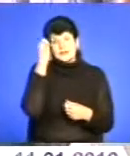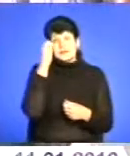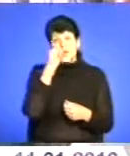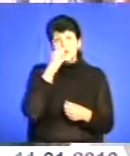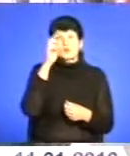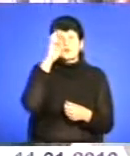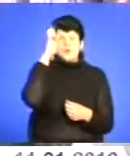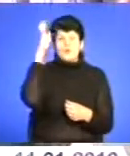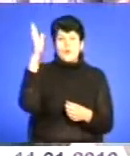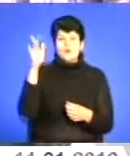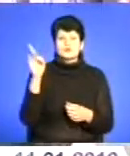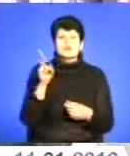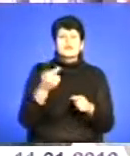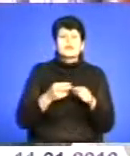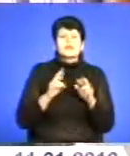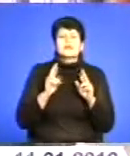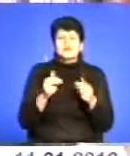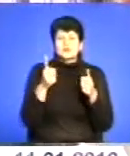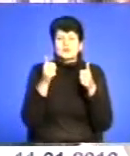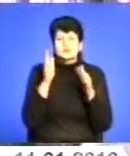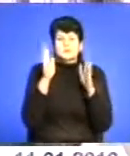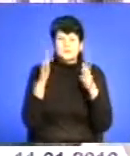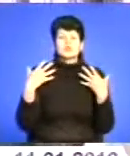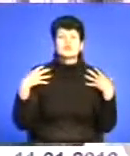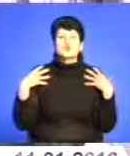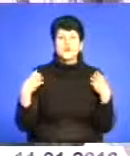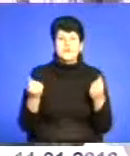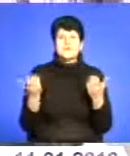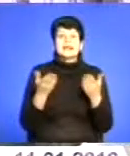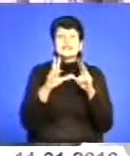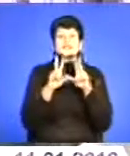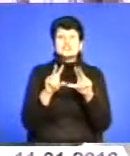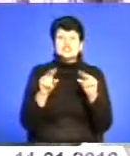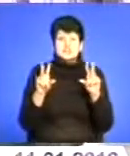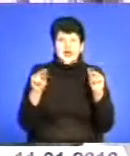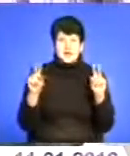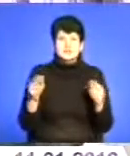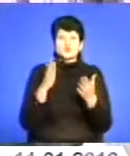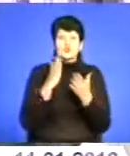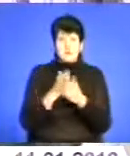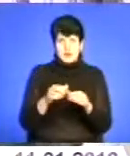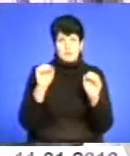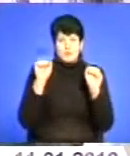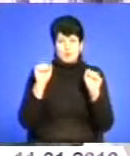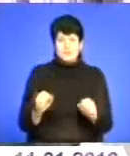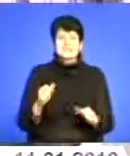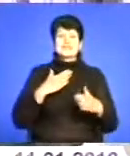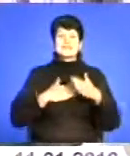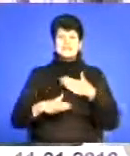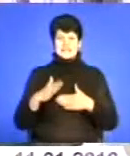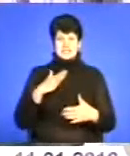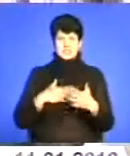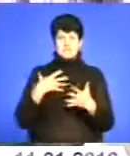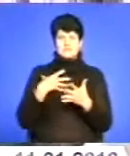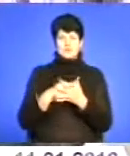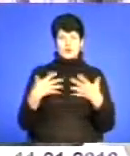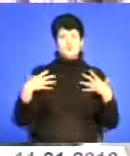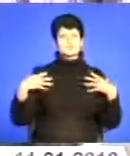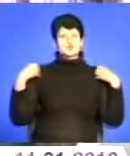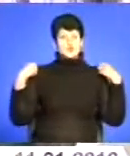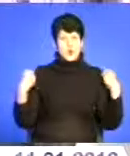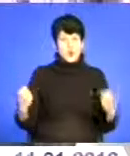тобі, Боже, як це добре бути здоровим, яке це щастя, що ми маємо можливість тішитися оце своїм здоров'ям. І